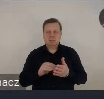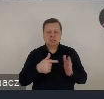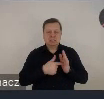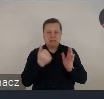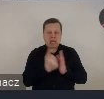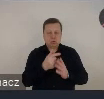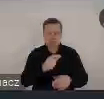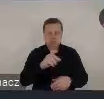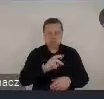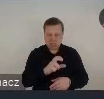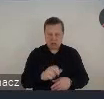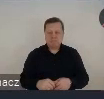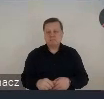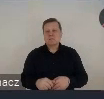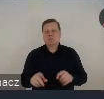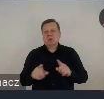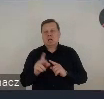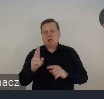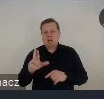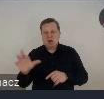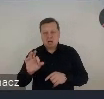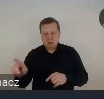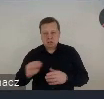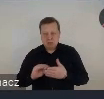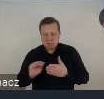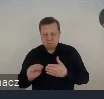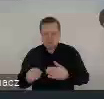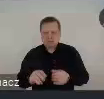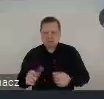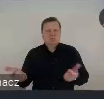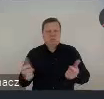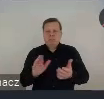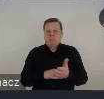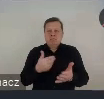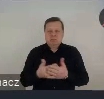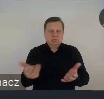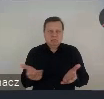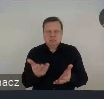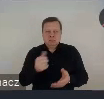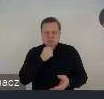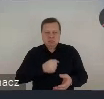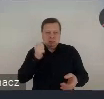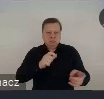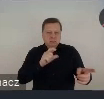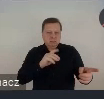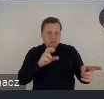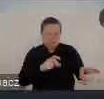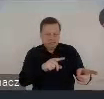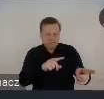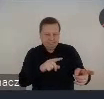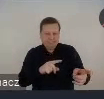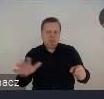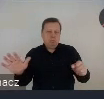cechu i później opisane w Krajowym Rejestrze Sądowym, że na przykład starszy cechu wystawia